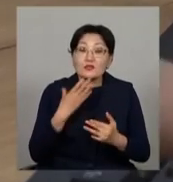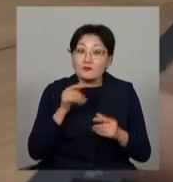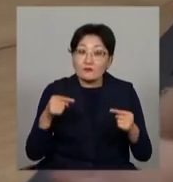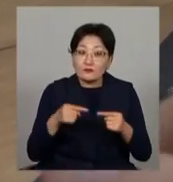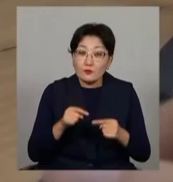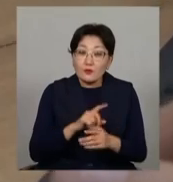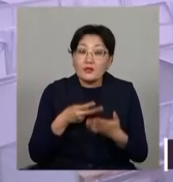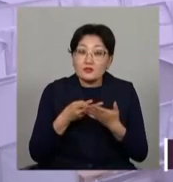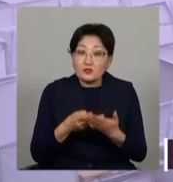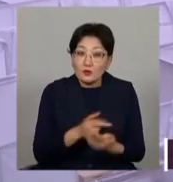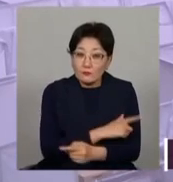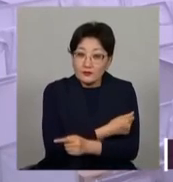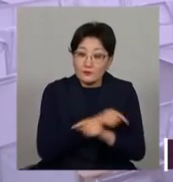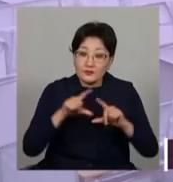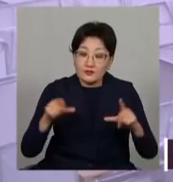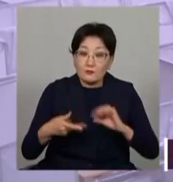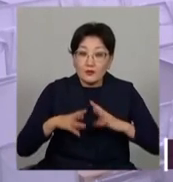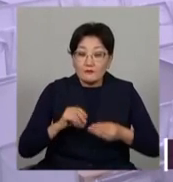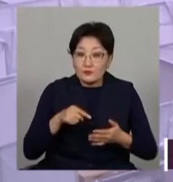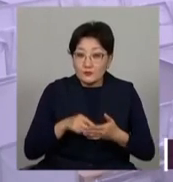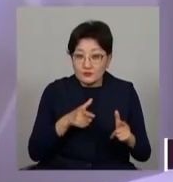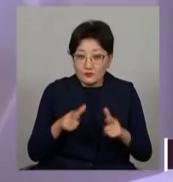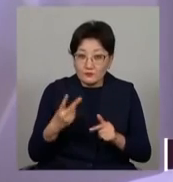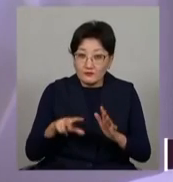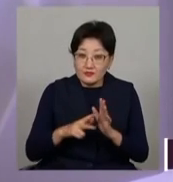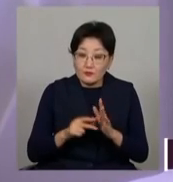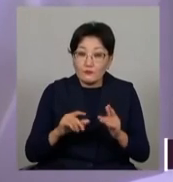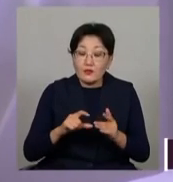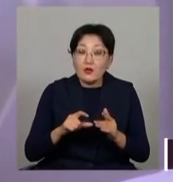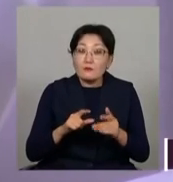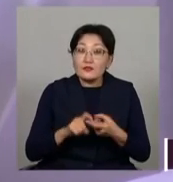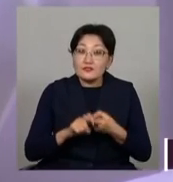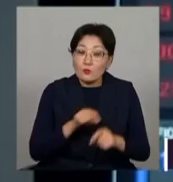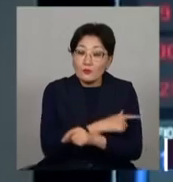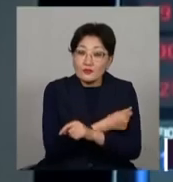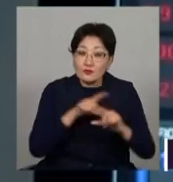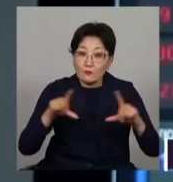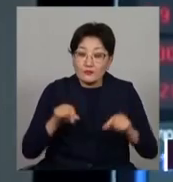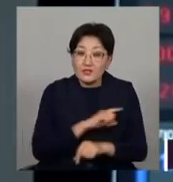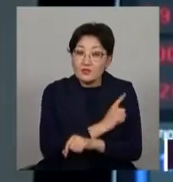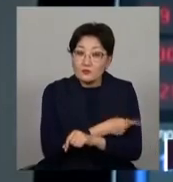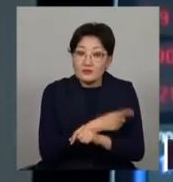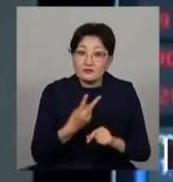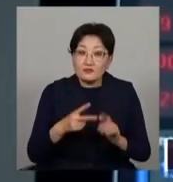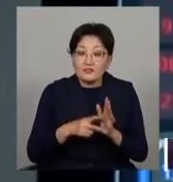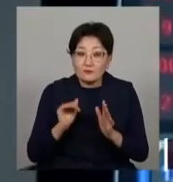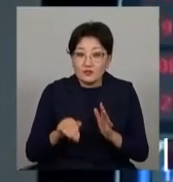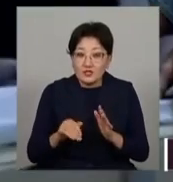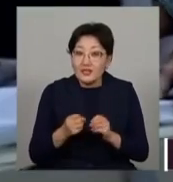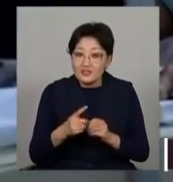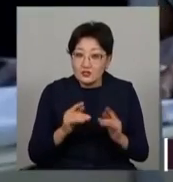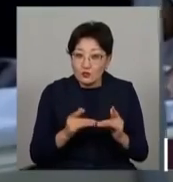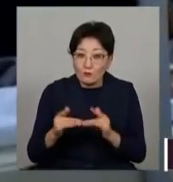своевременно госпитализируют в стационар. Всего в городе подготовлено 28 ковидных клиник мощностью 7011 коек и